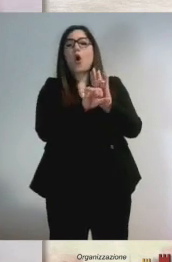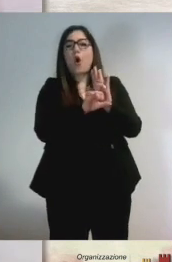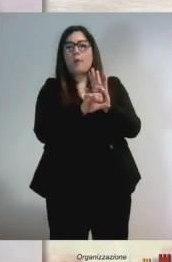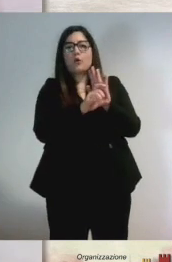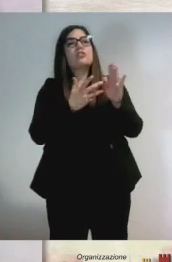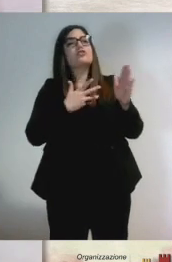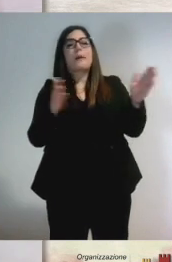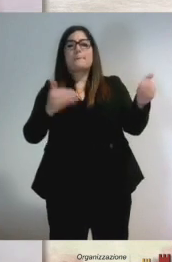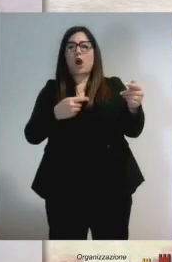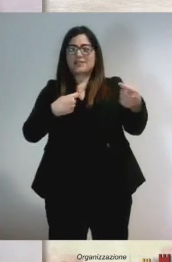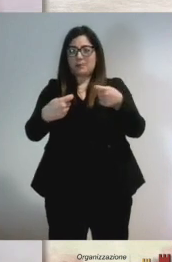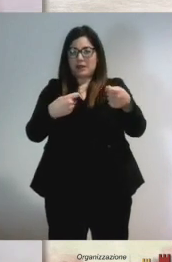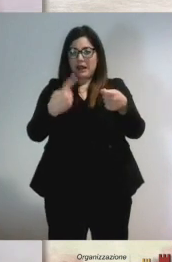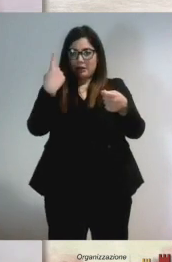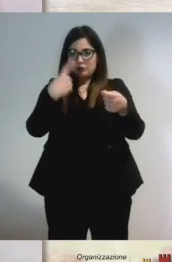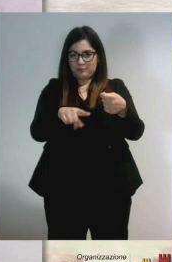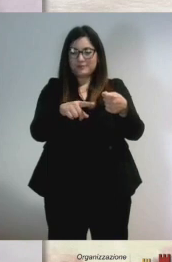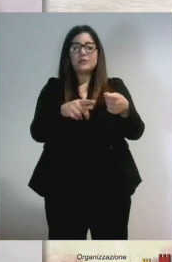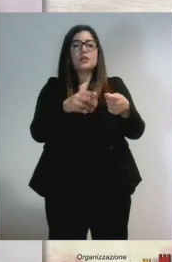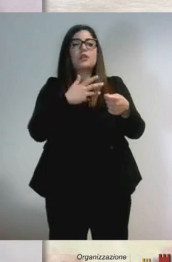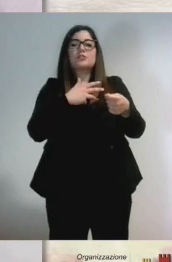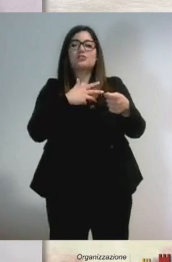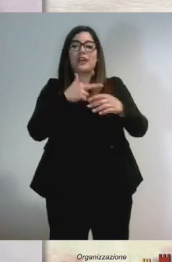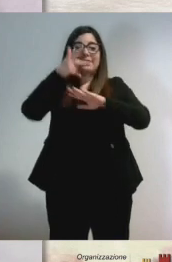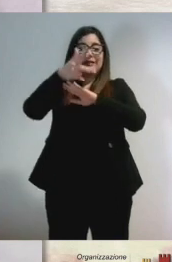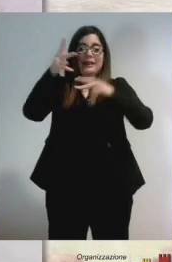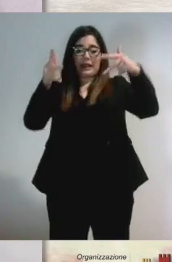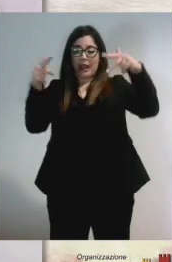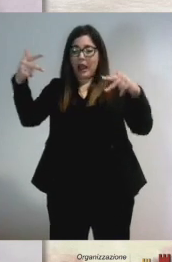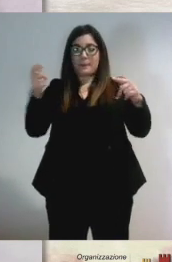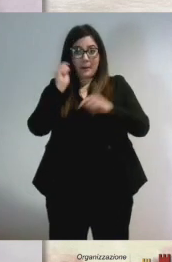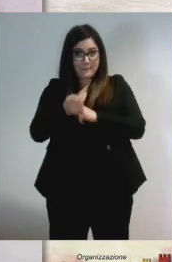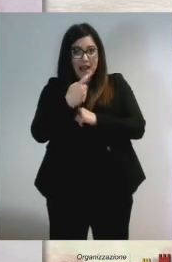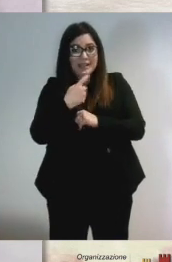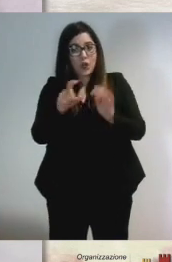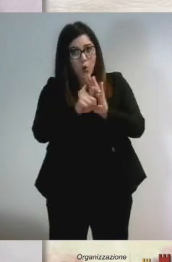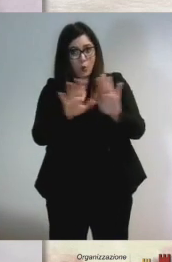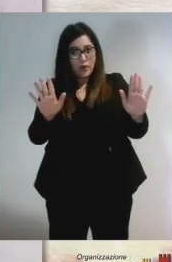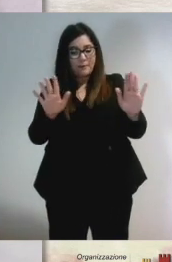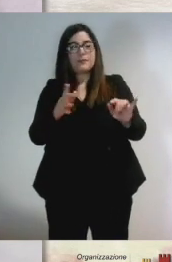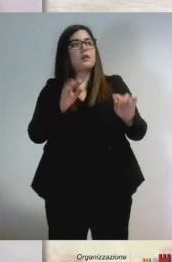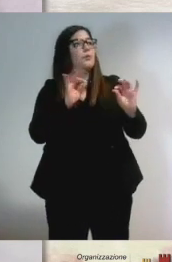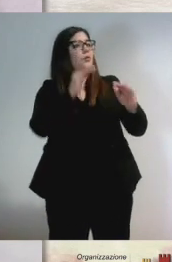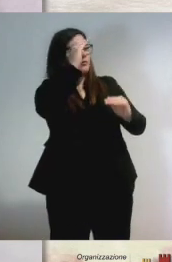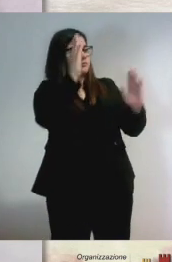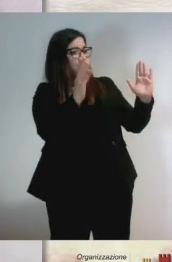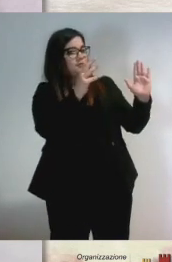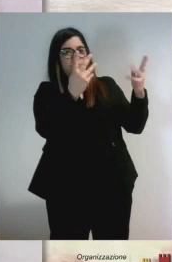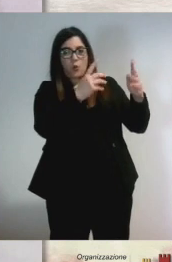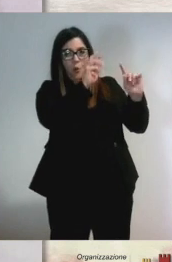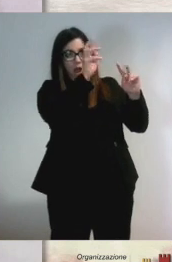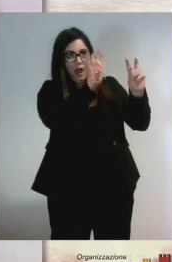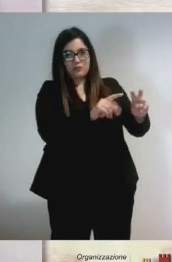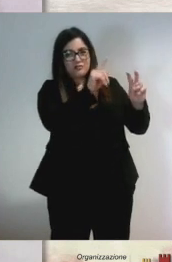dove facevano le estorsioni loro montavano le telecamere le pagava il comune davanti al quadro ci fecero trovare ruppero le telecamere che